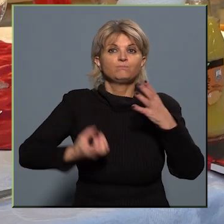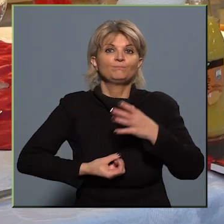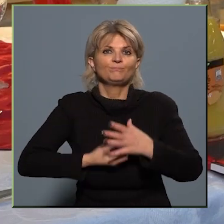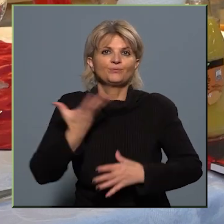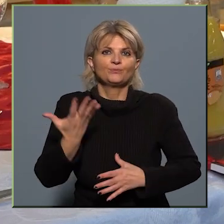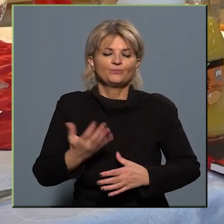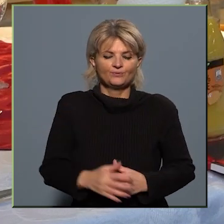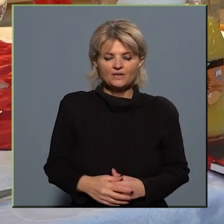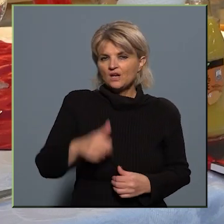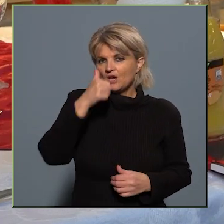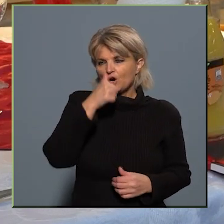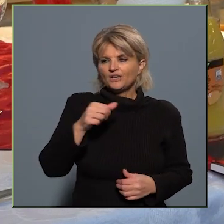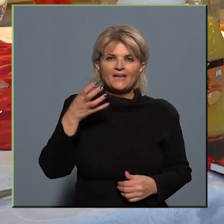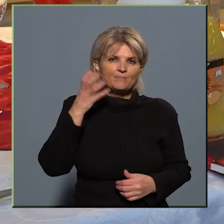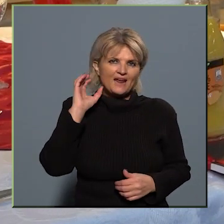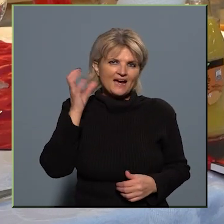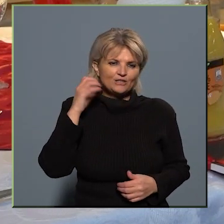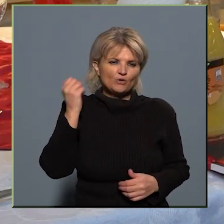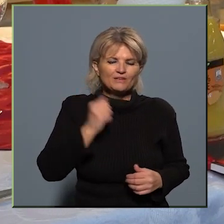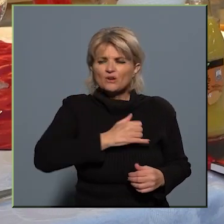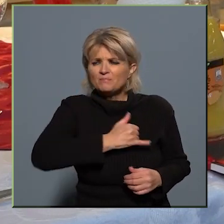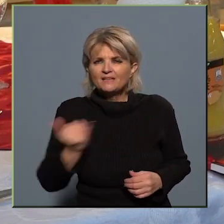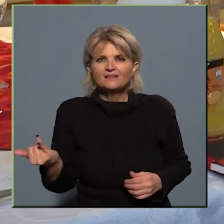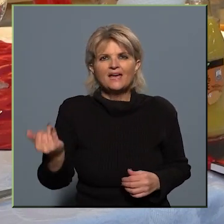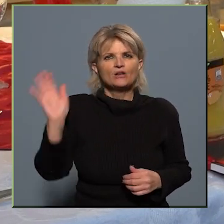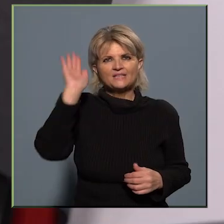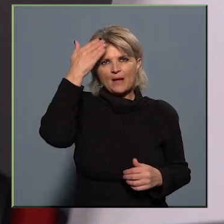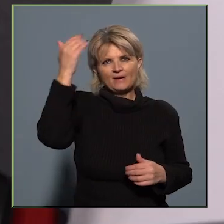a kis néprádiótól a bugyli bicskáig minden megvan az